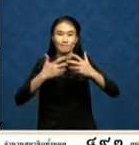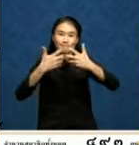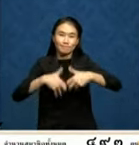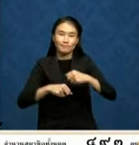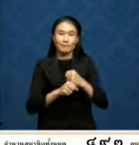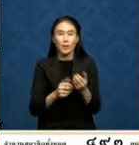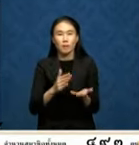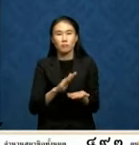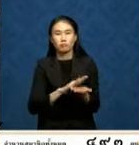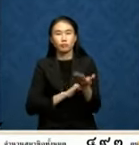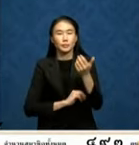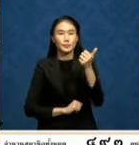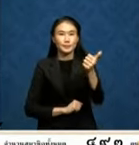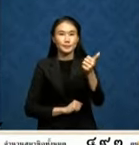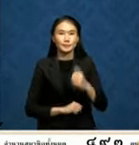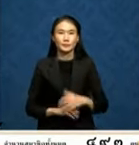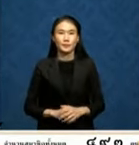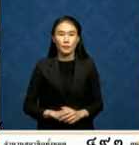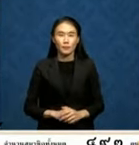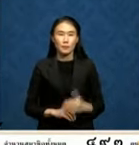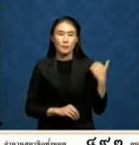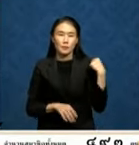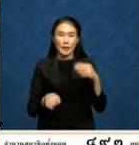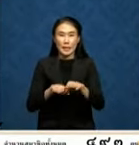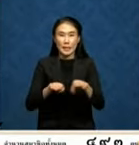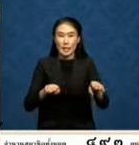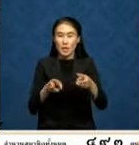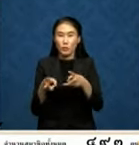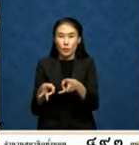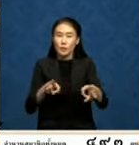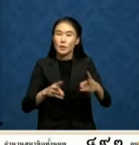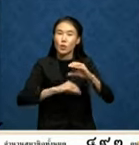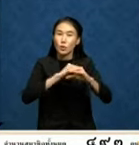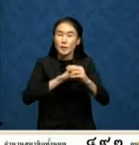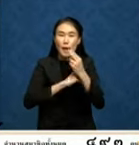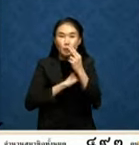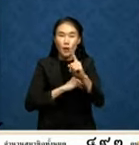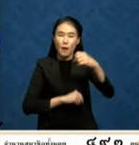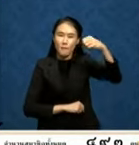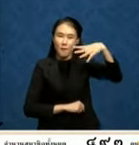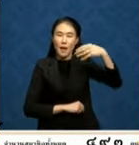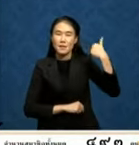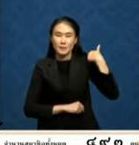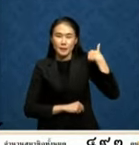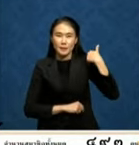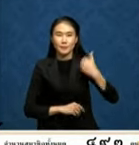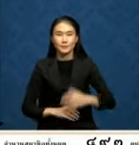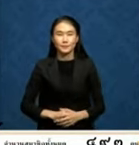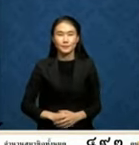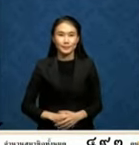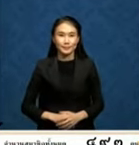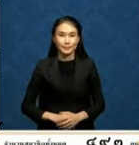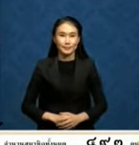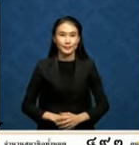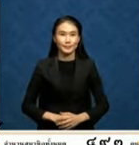ที่เพิ่มสูงขึ้นและจะออกหลักเกณฑ์การกำหนดโครงสร้างอัตราค่าไฟดังกล่าวต่อไป